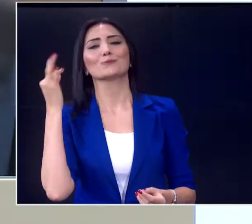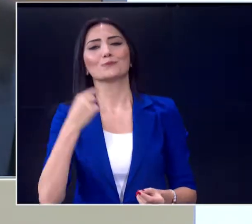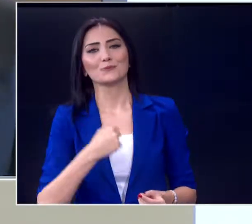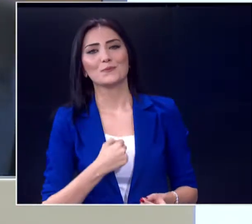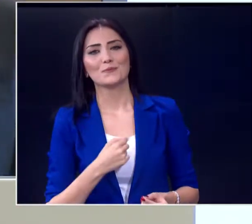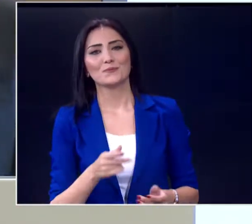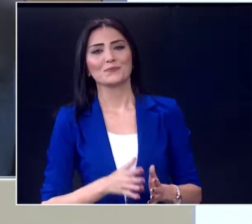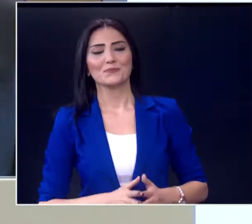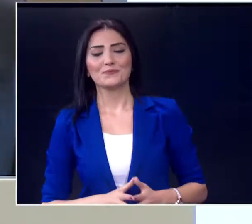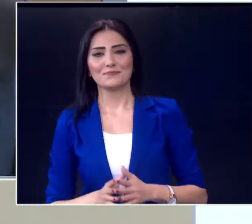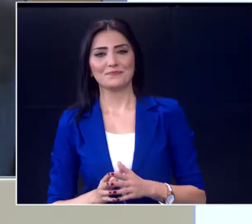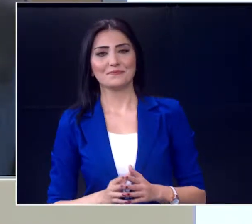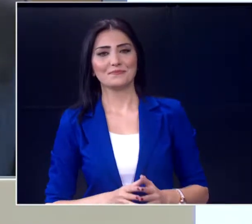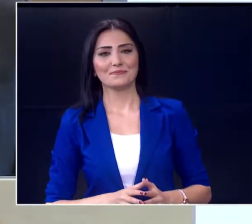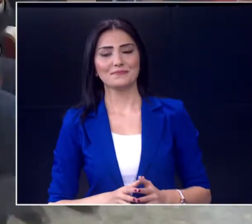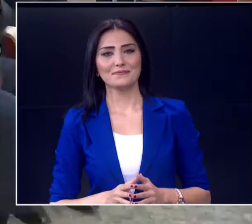duyuyorum.